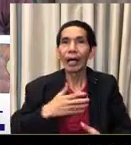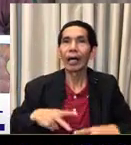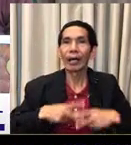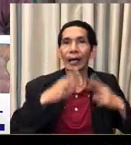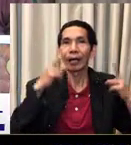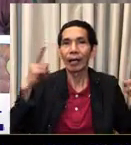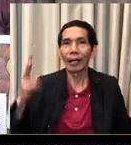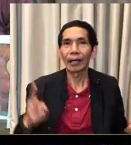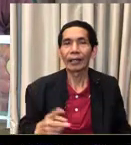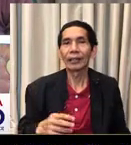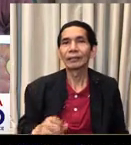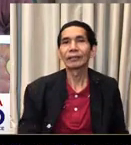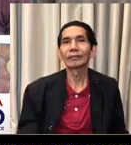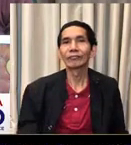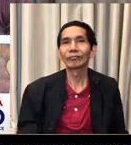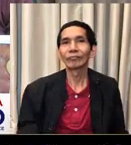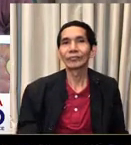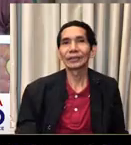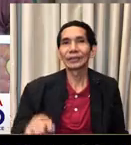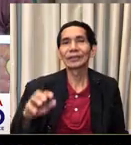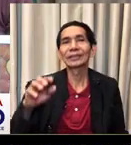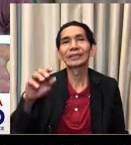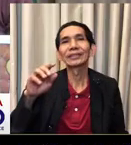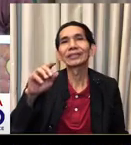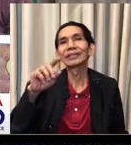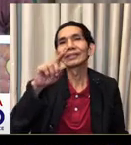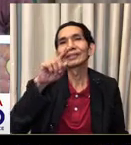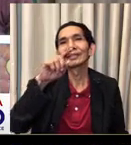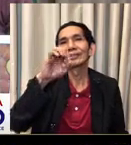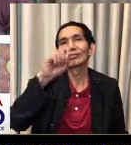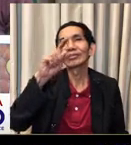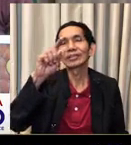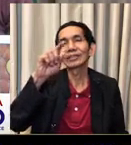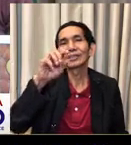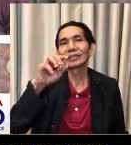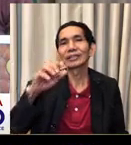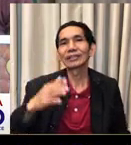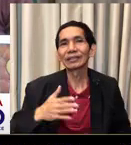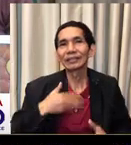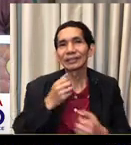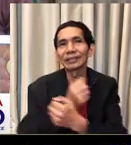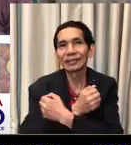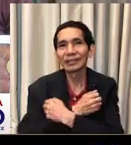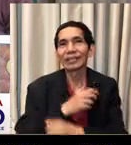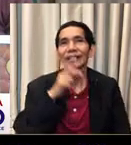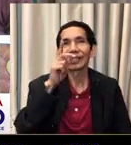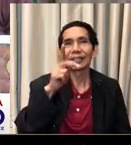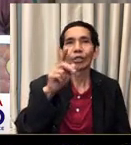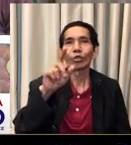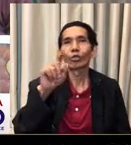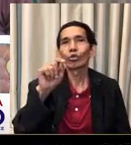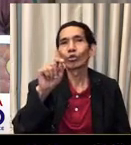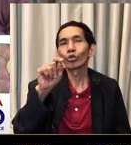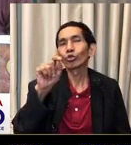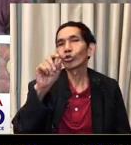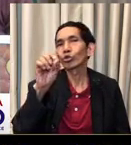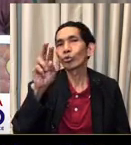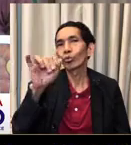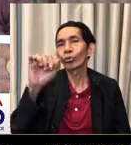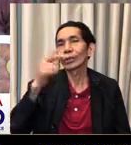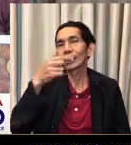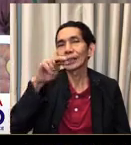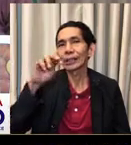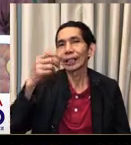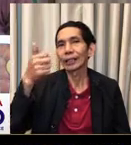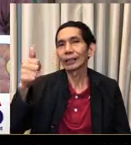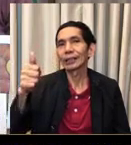Valentine's Day kay Sally Turingan. Oh, naku, kilala ko to, H. Ha? Mahal na mahal ka ni Kale Turingan. Oh, sabi ko na nga ba eh.